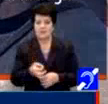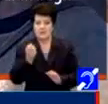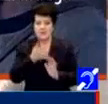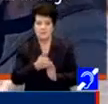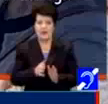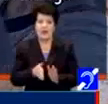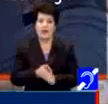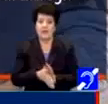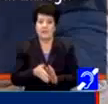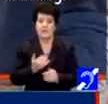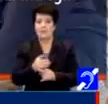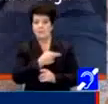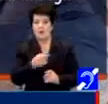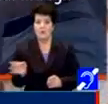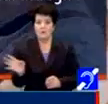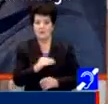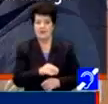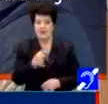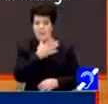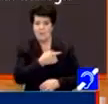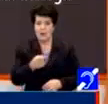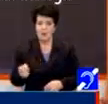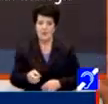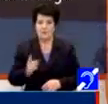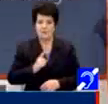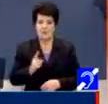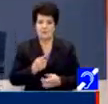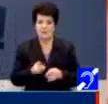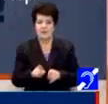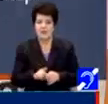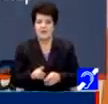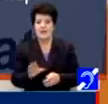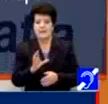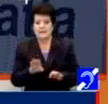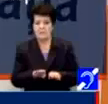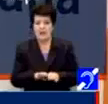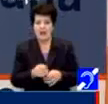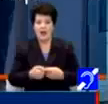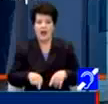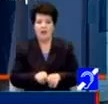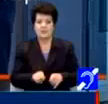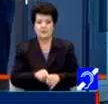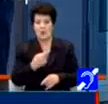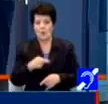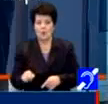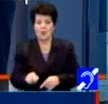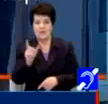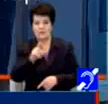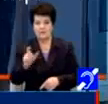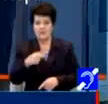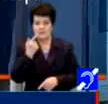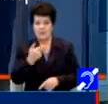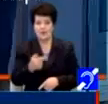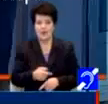și respectuos pe parcursul întregii perioade și așteptăm o atitudine similară. În același timp, regretăm că unii protestatari își schimbă